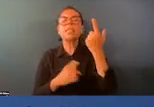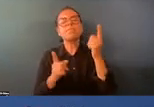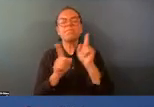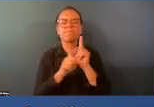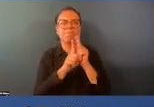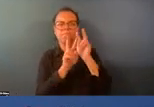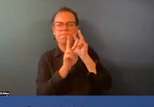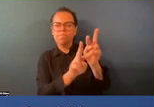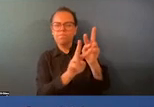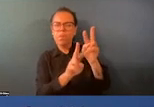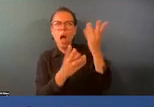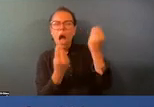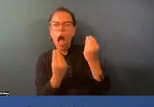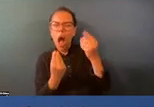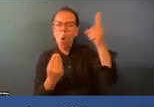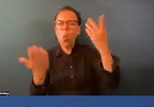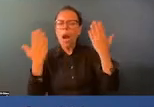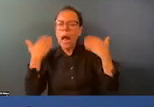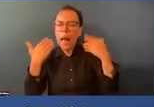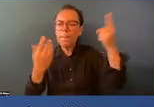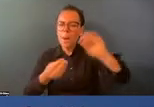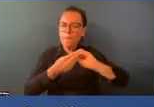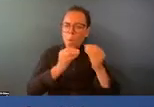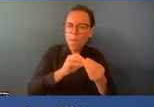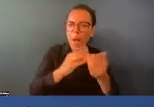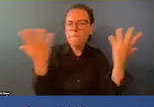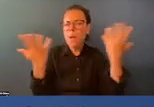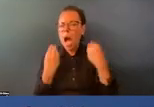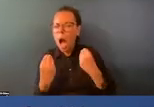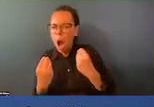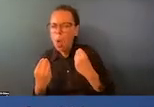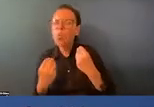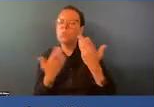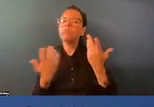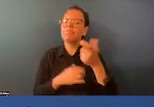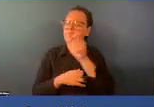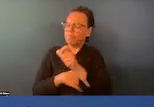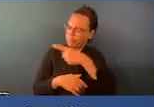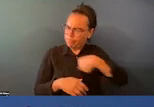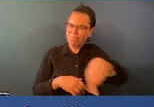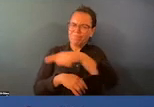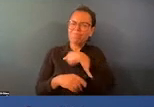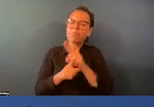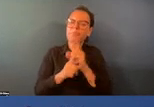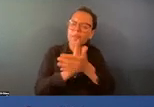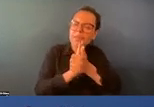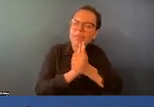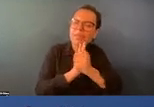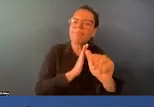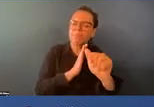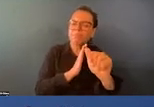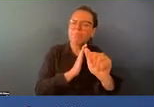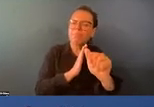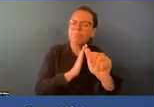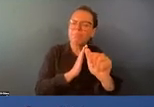явлениях, но и в компетенции нашей службы или задач функции нашей службы является также